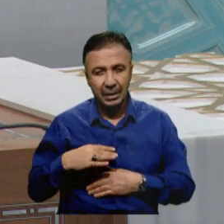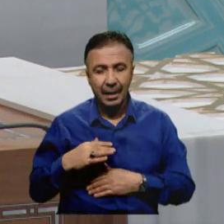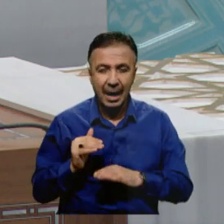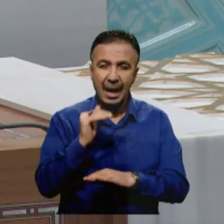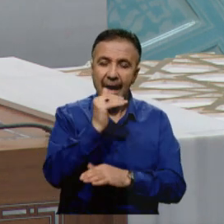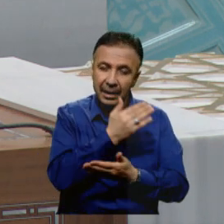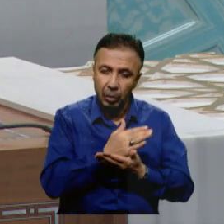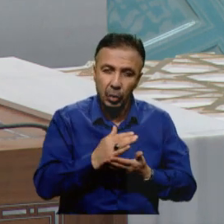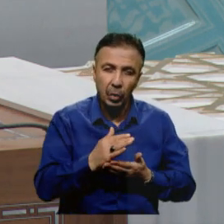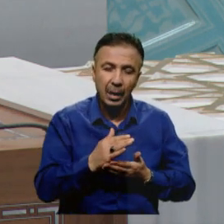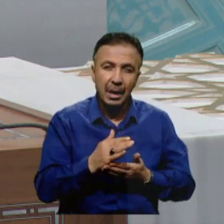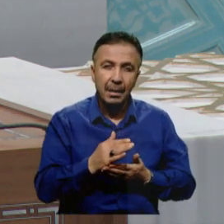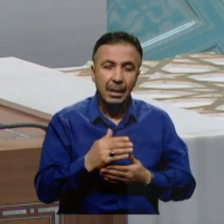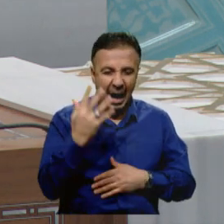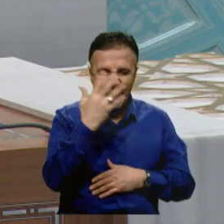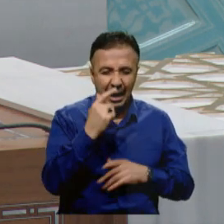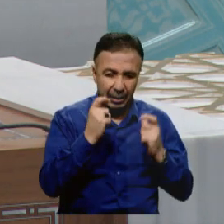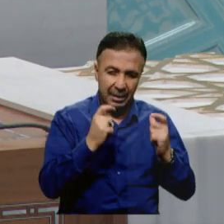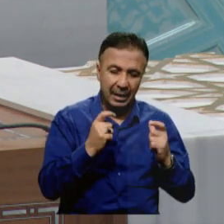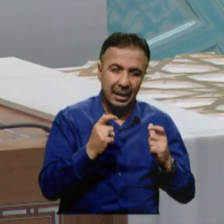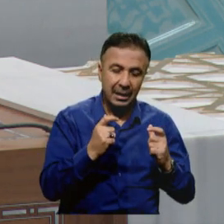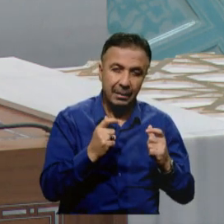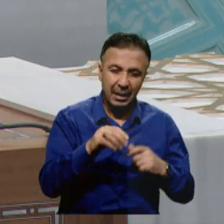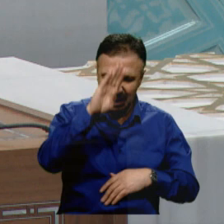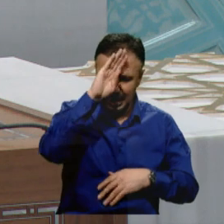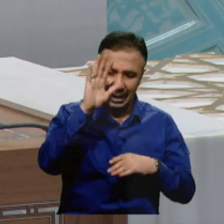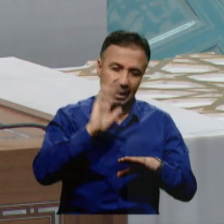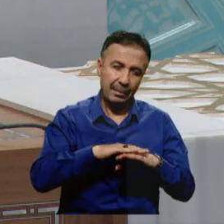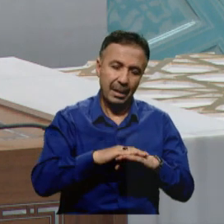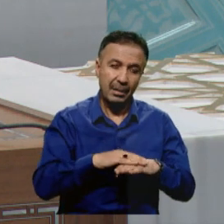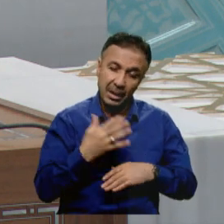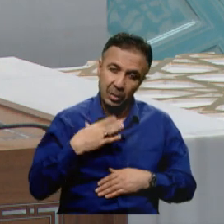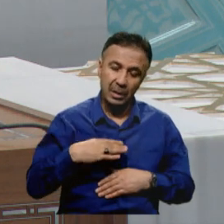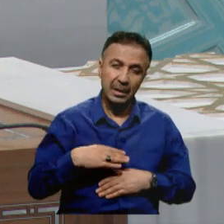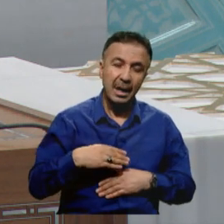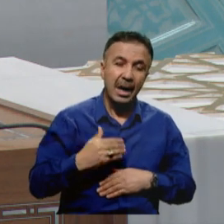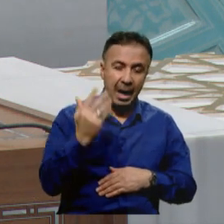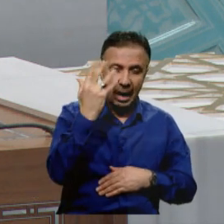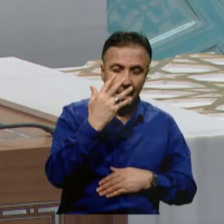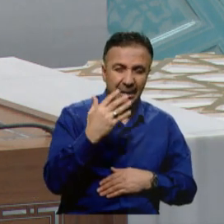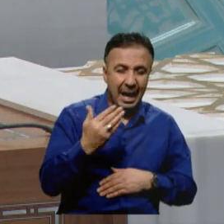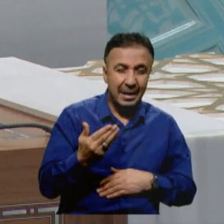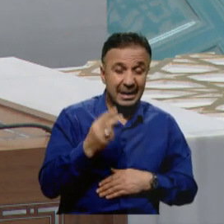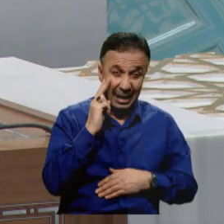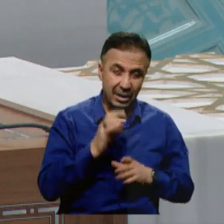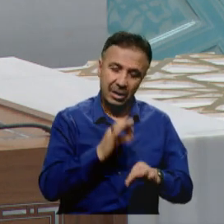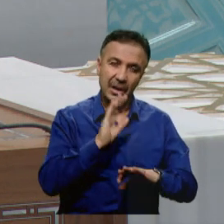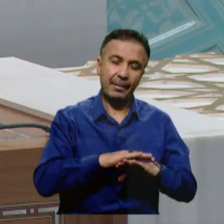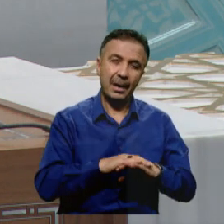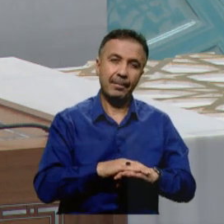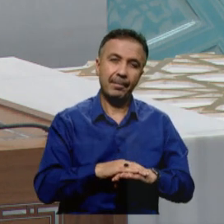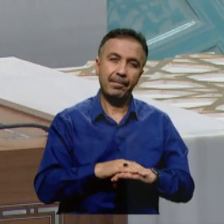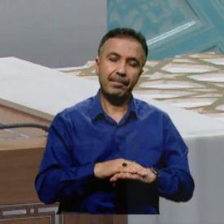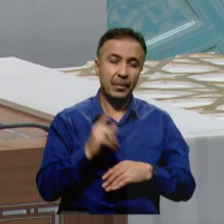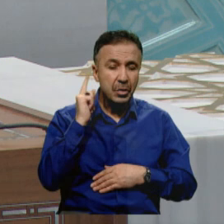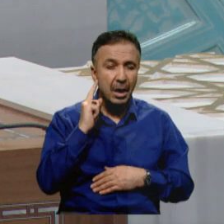kralı yapalım. İstiyorsa Arabistan'ın en zengini yapalım. Şehvet, şöhret, servet değerli kardeşler. İşte